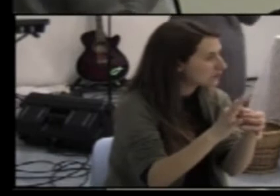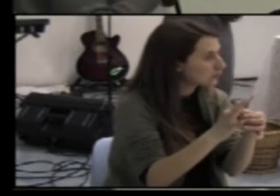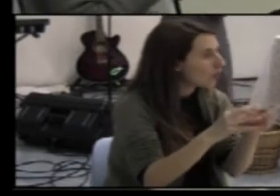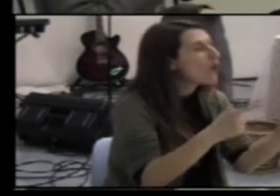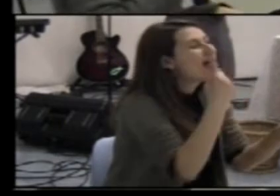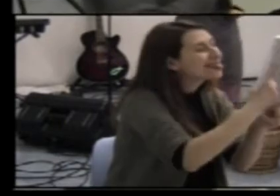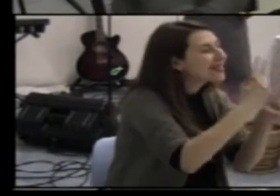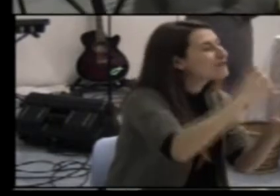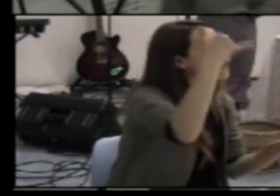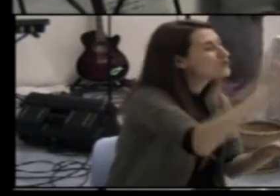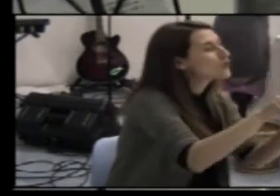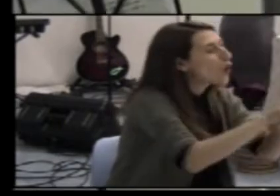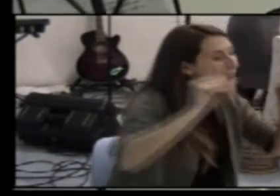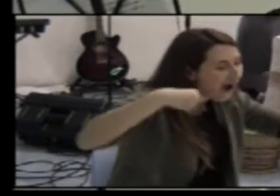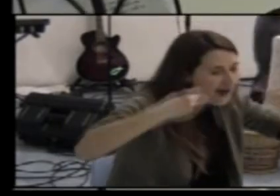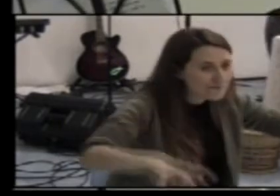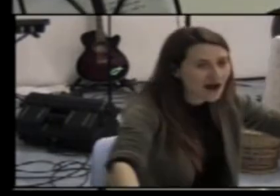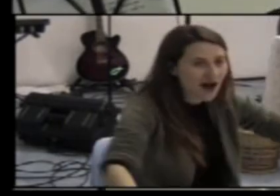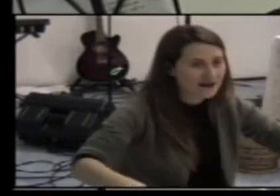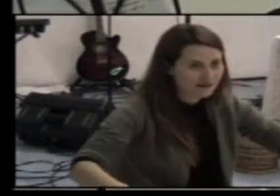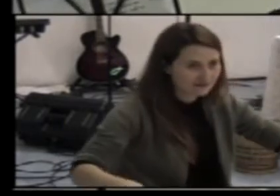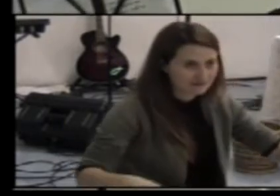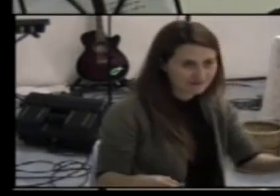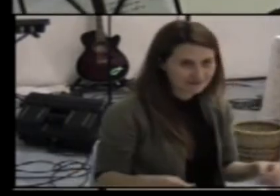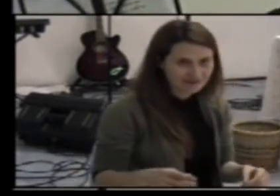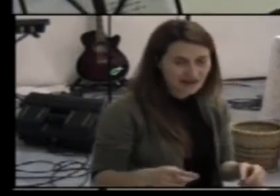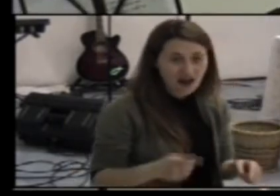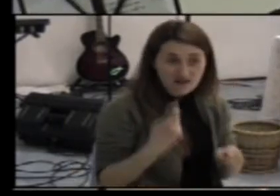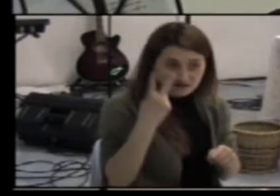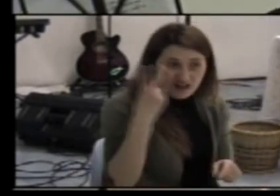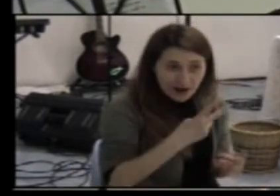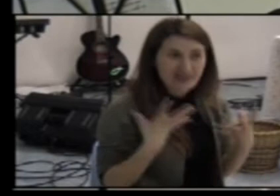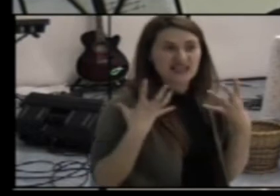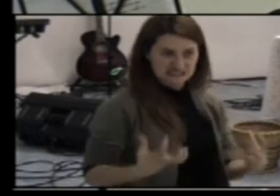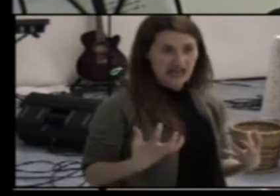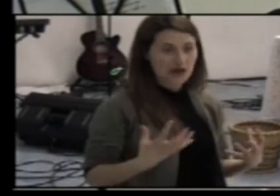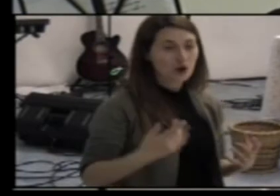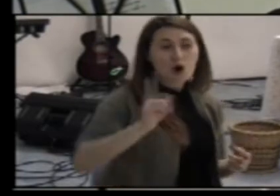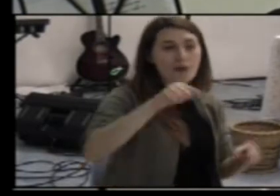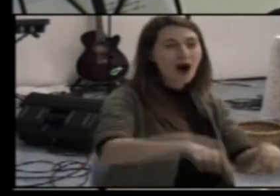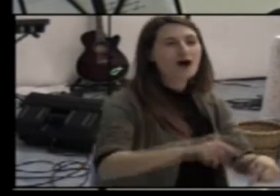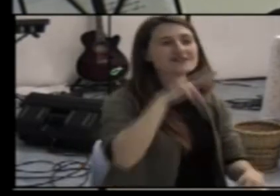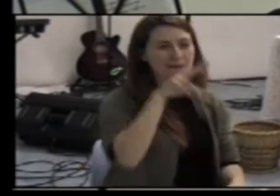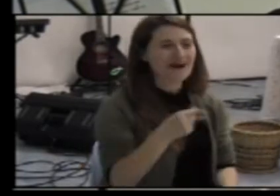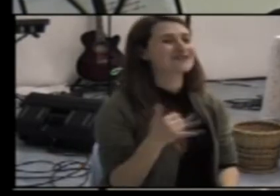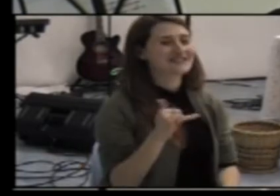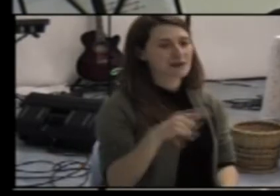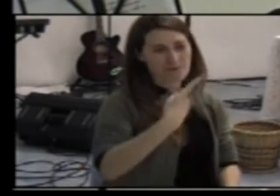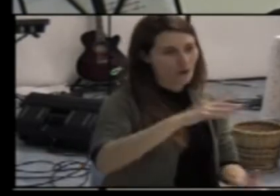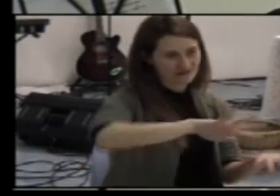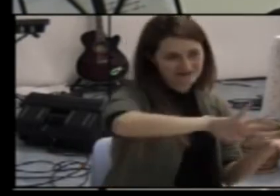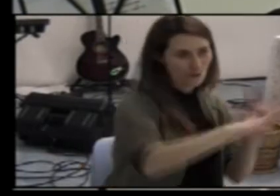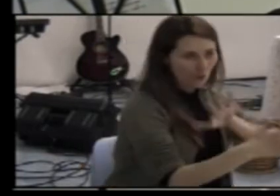È una cosa seria, eh? Una cosa seria, mica come oggi. Io garantisco con la mia vita.